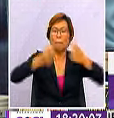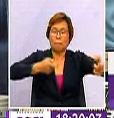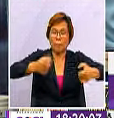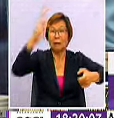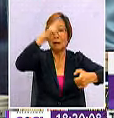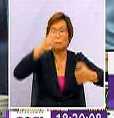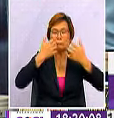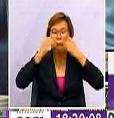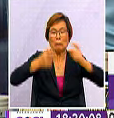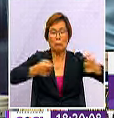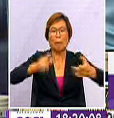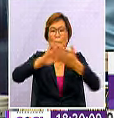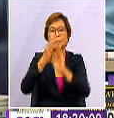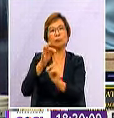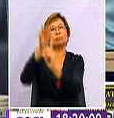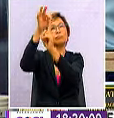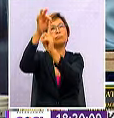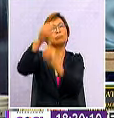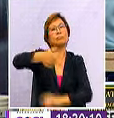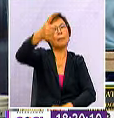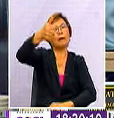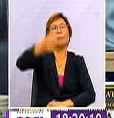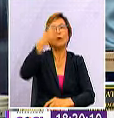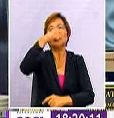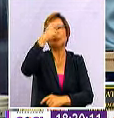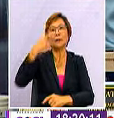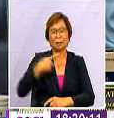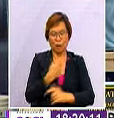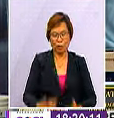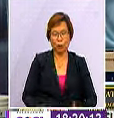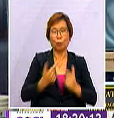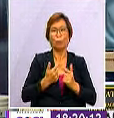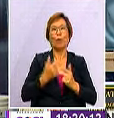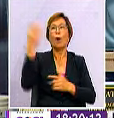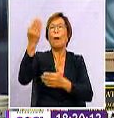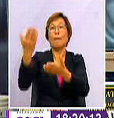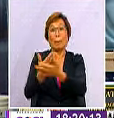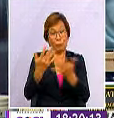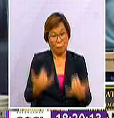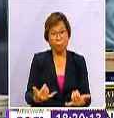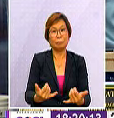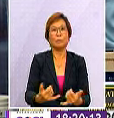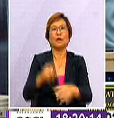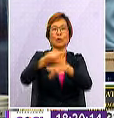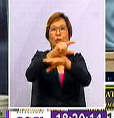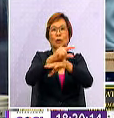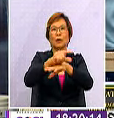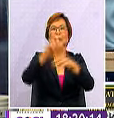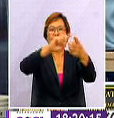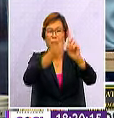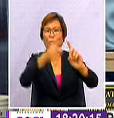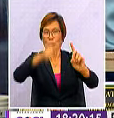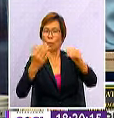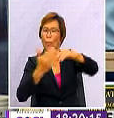pentadbiran kerajaan turut menjadi keutamaan. Memandangkan kita hidup dalam norma yang baharu, penggunaan ruang digital